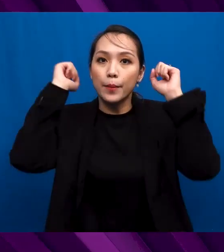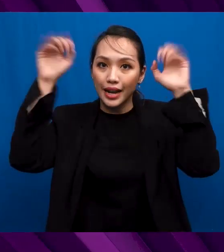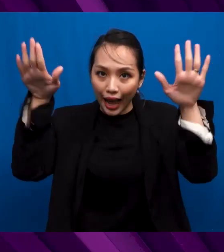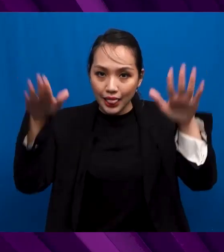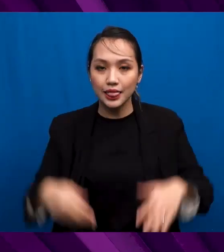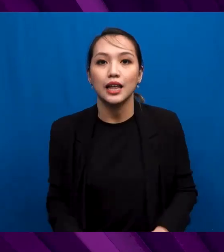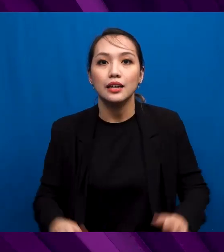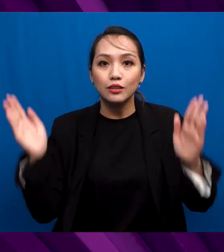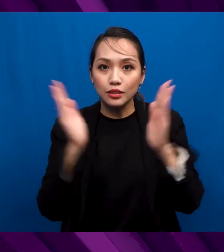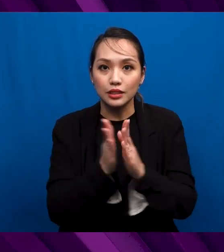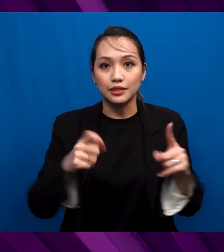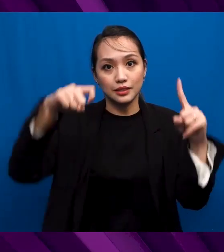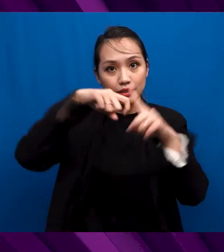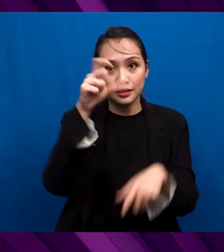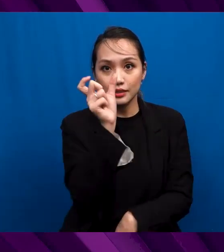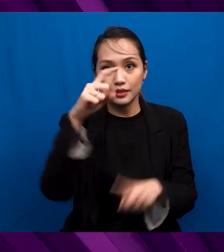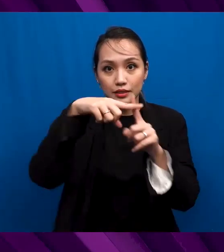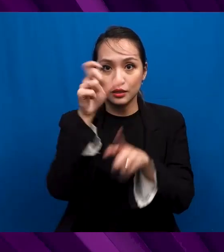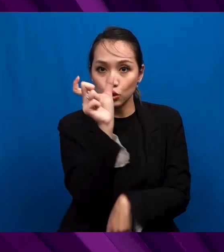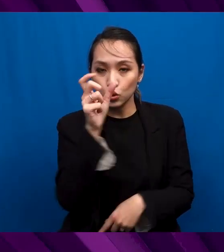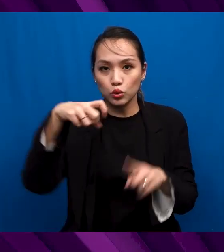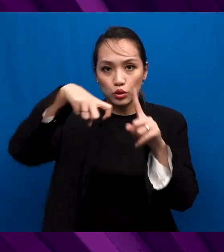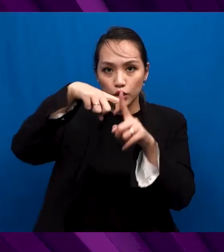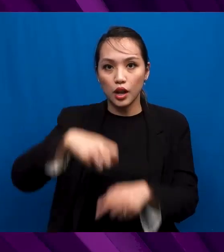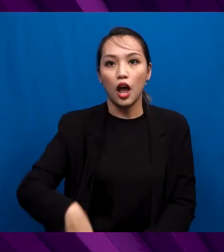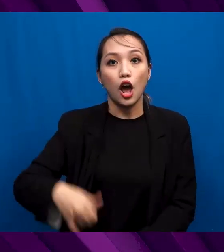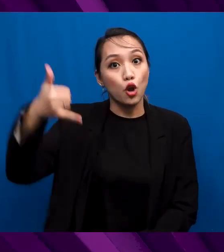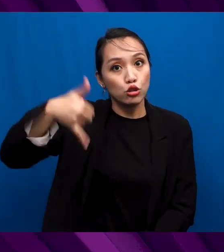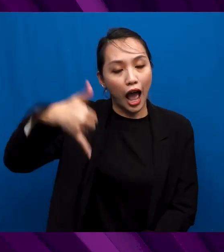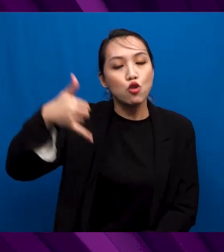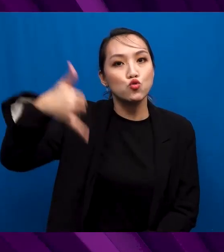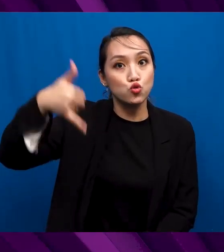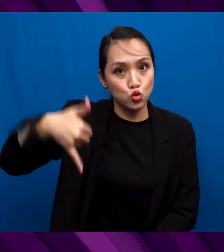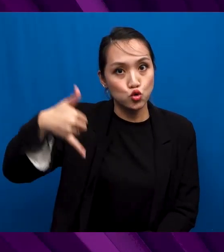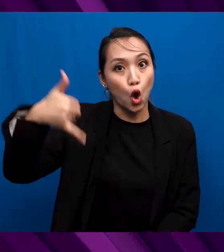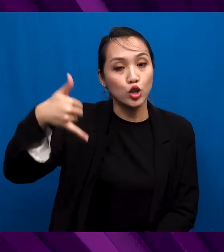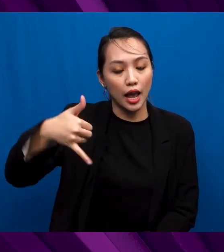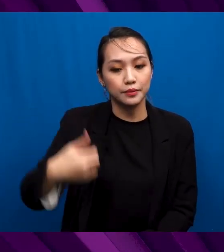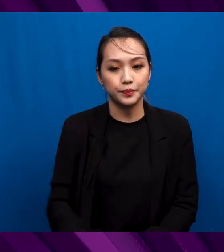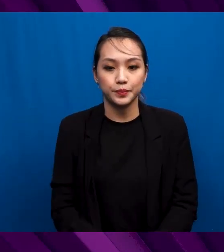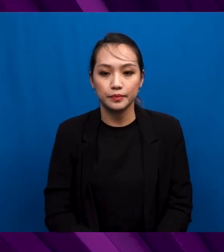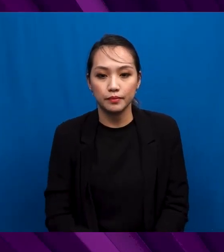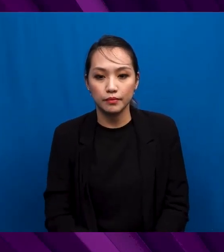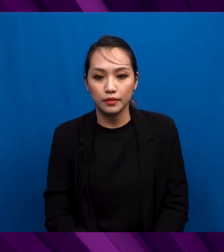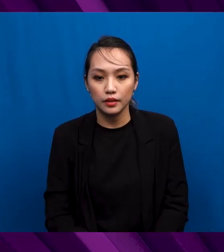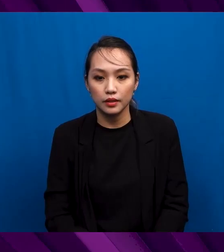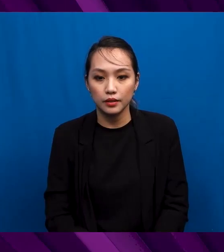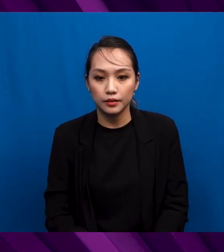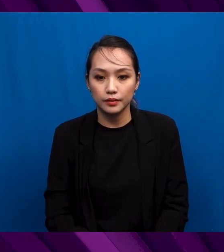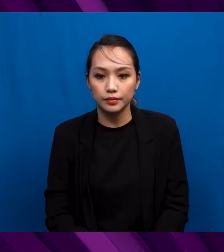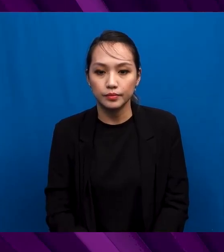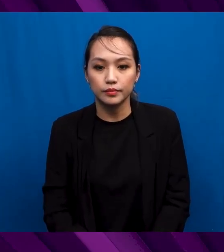memang ada. Dan juga kita akan bisa melihat hati Tuhan. Maksud hati Tuhan itu selalu mulia. Our